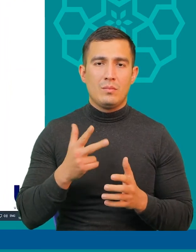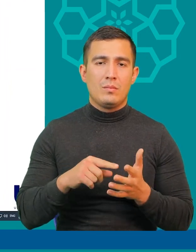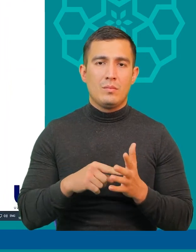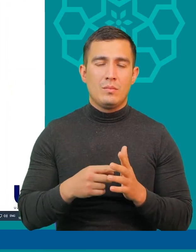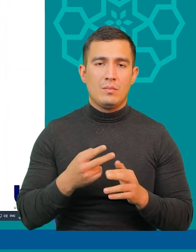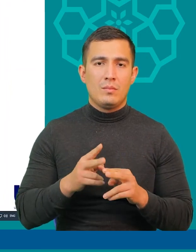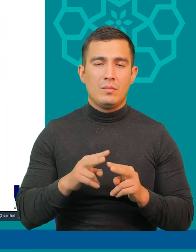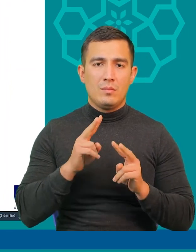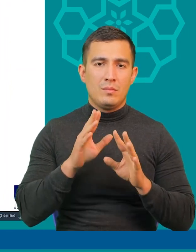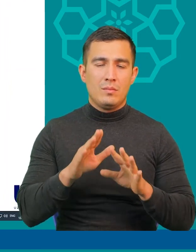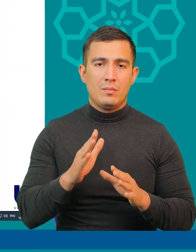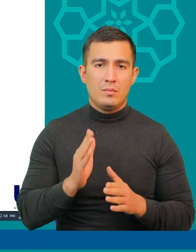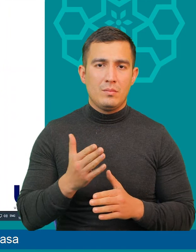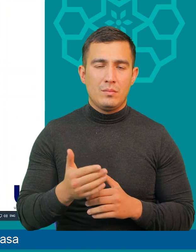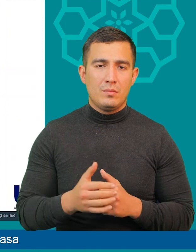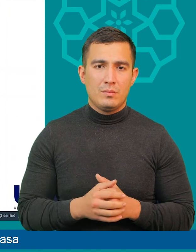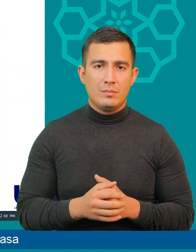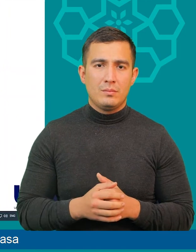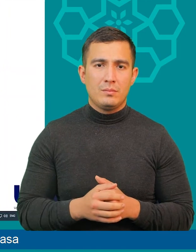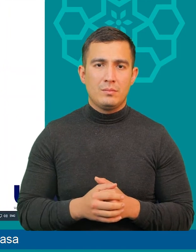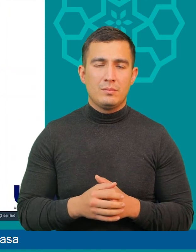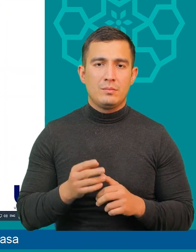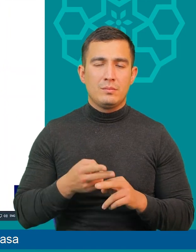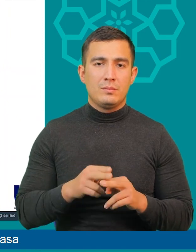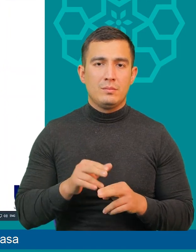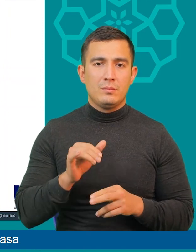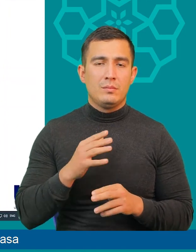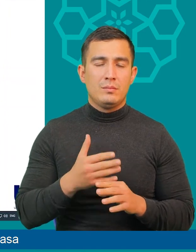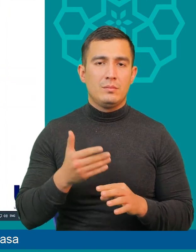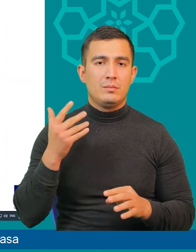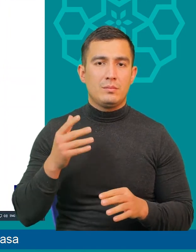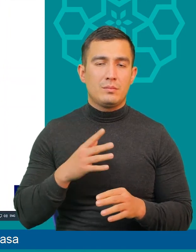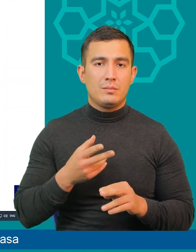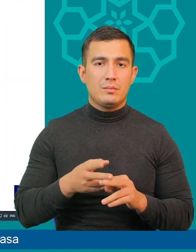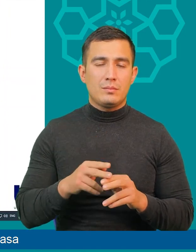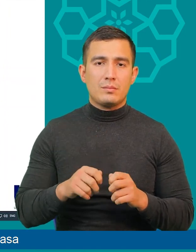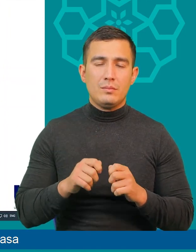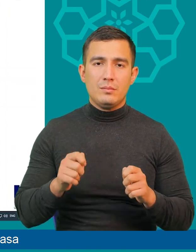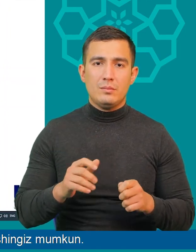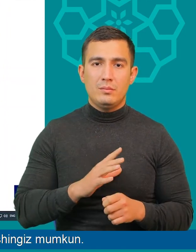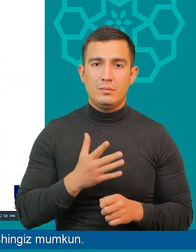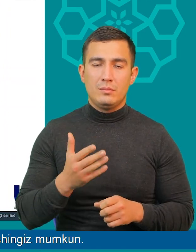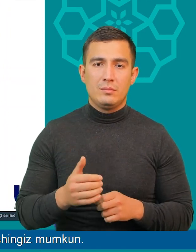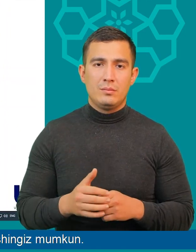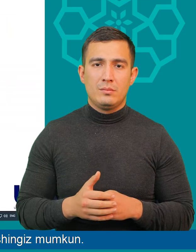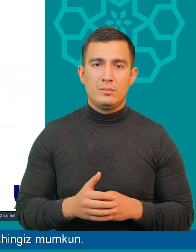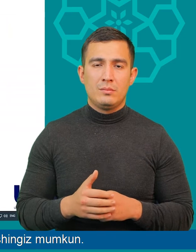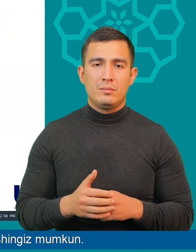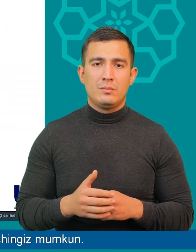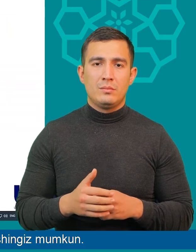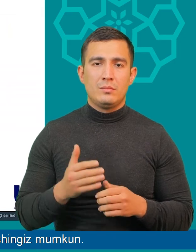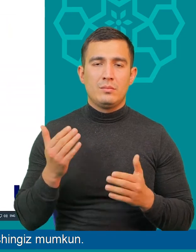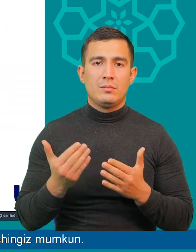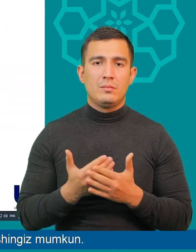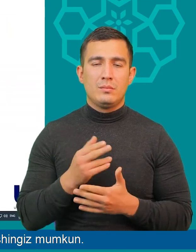orqali ko'rsatamiz. Agar sizda avvaldan yaratilgan fayllar mavjud bo'lmasa, Novaya